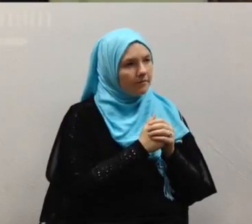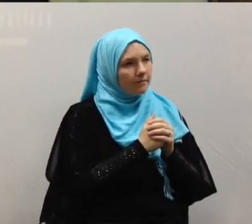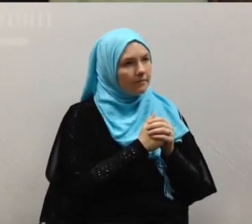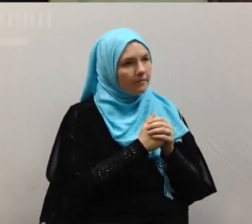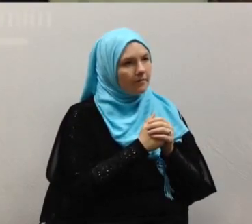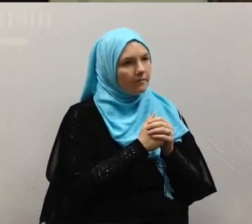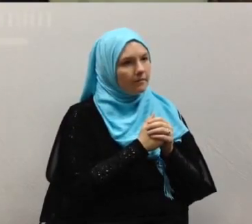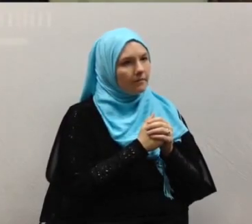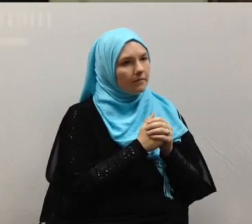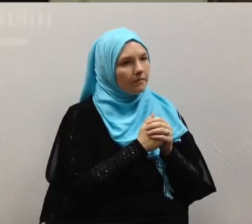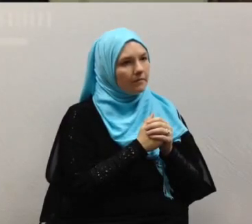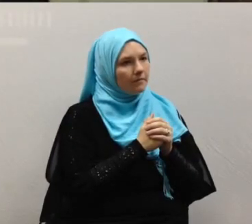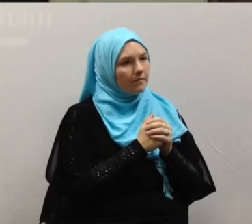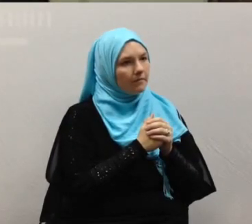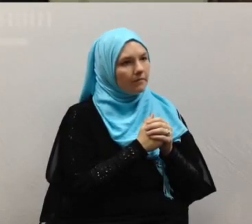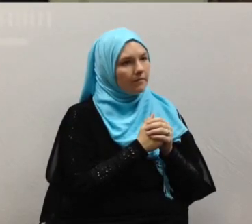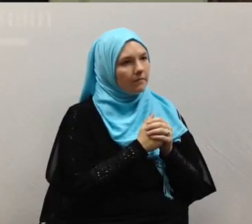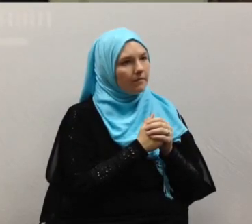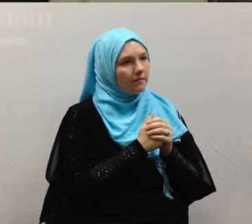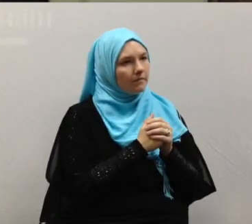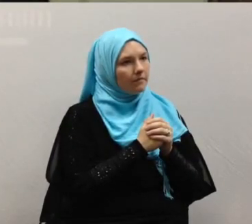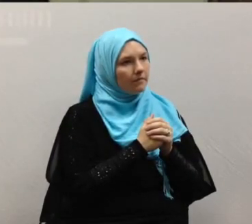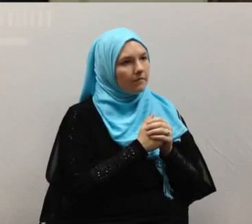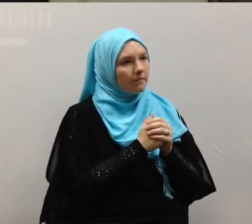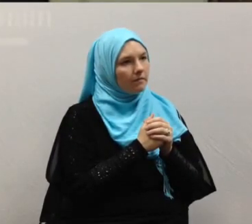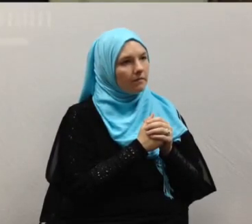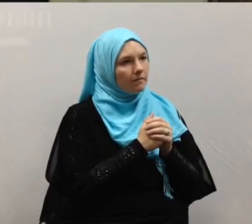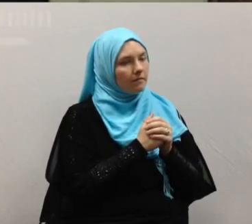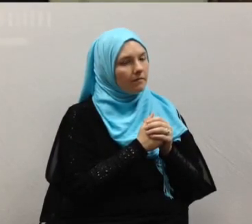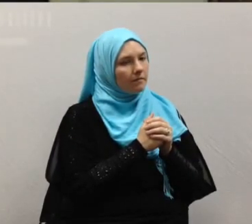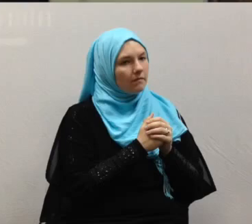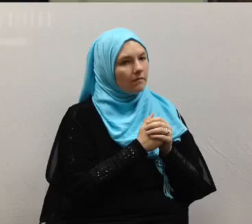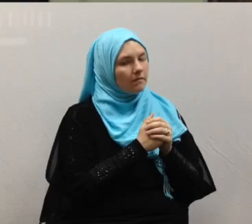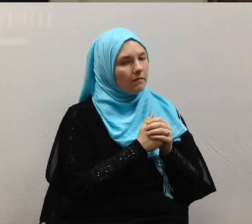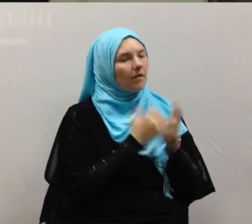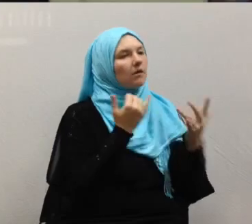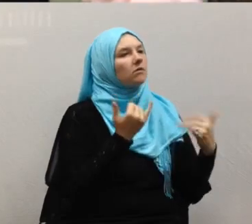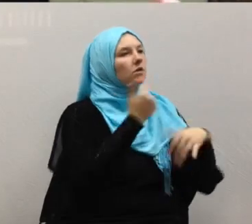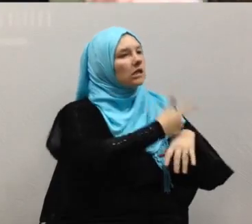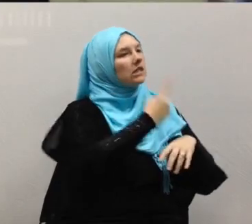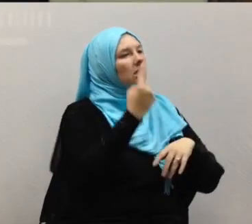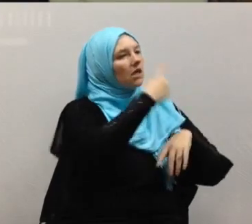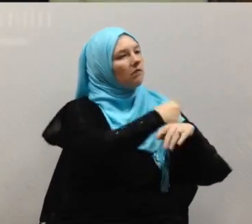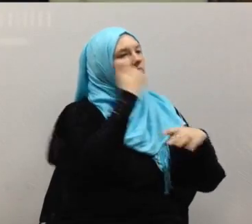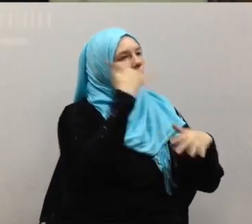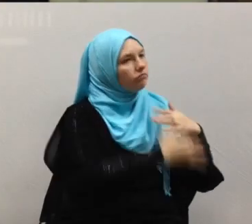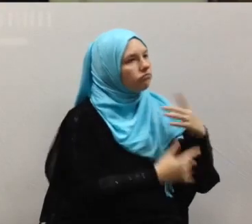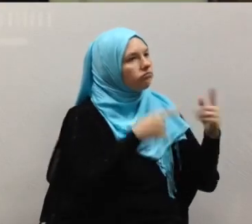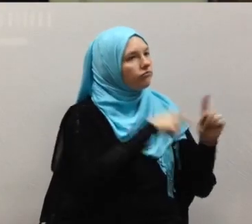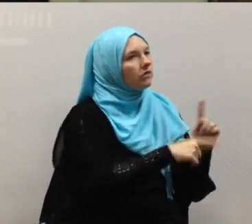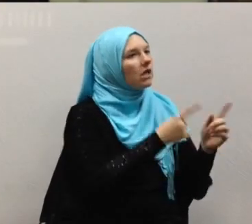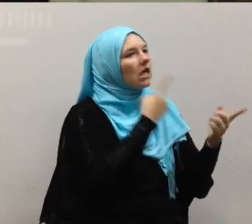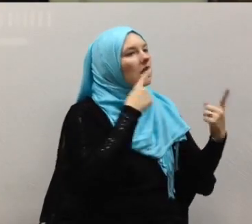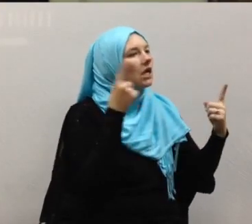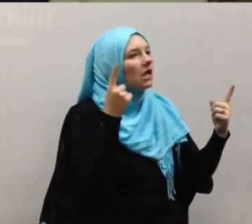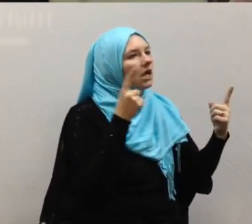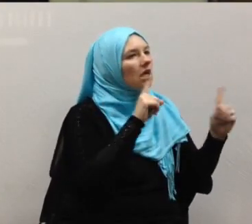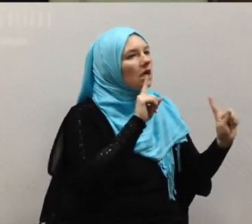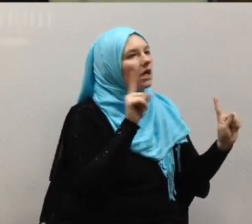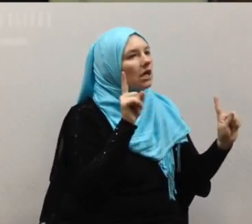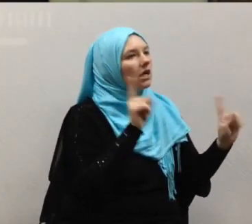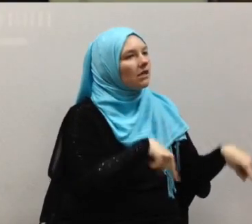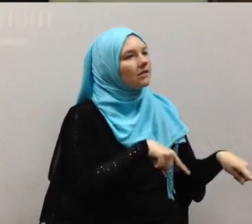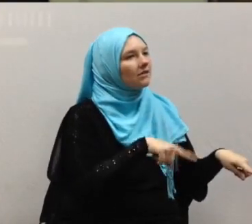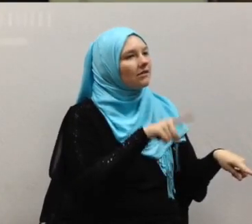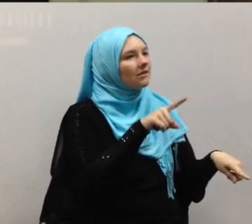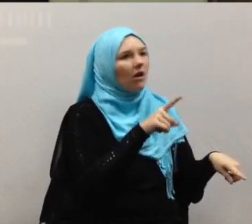and bloodshed. And the Prophet ﷺ answered before anybody chants back to this person, and he